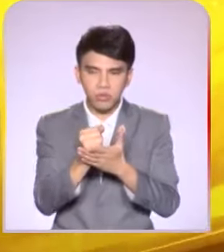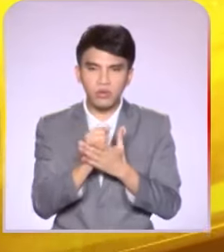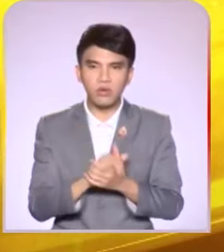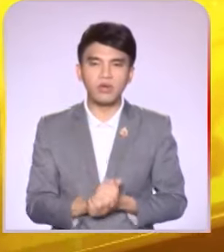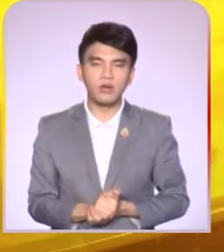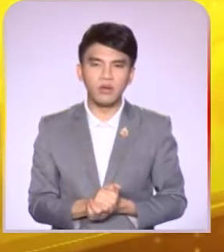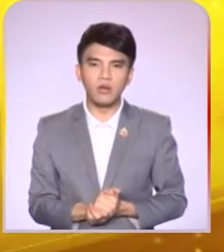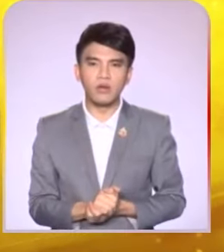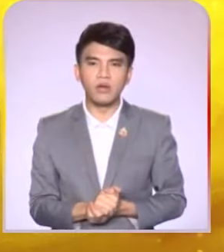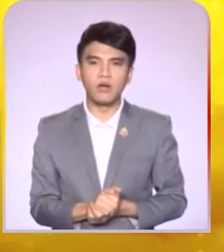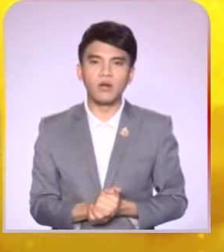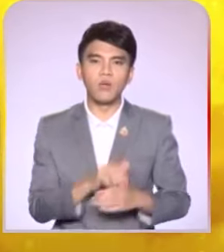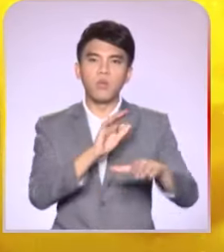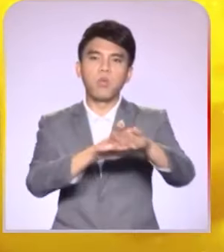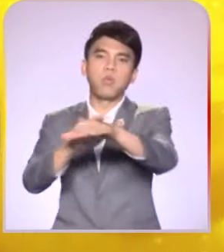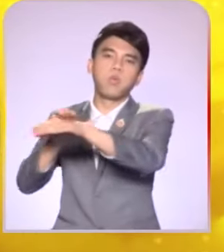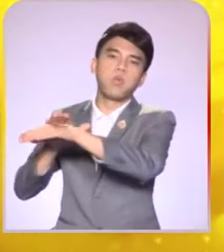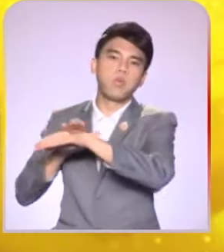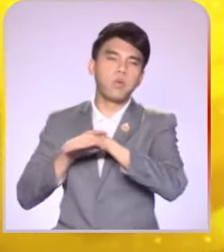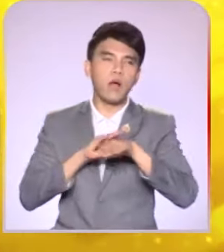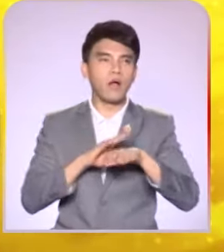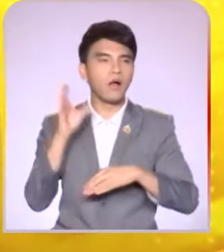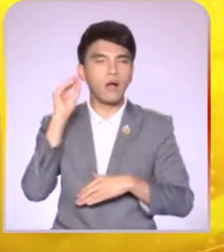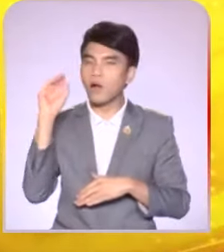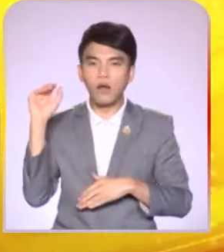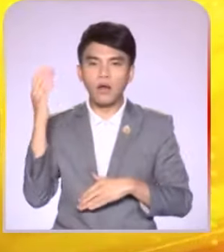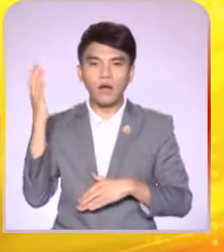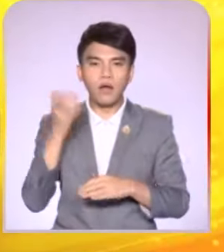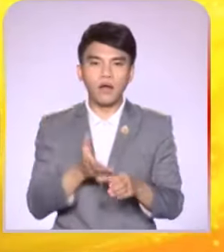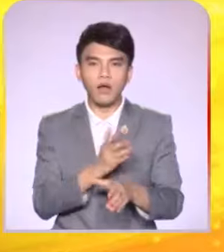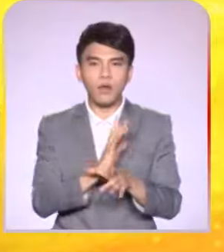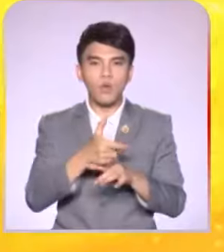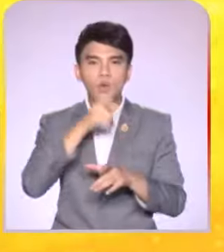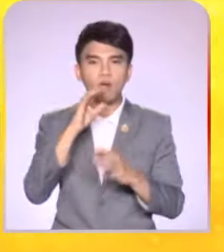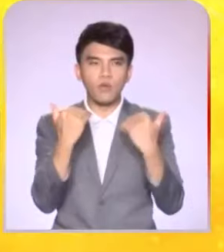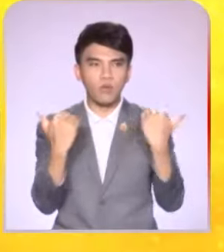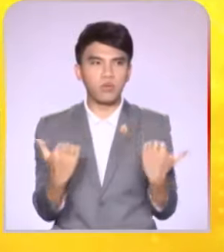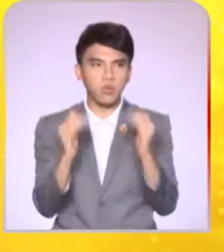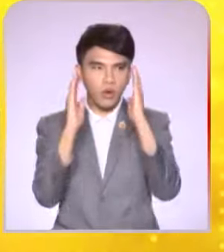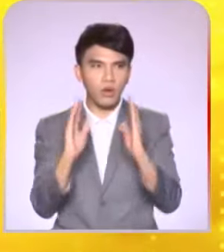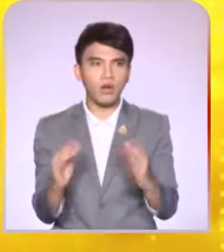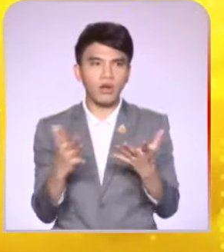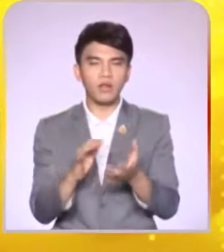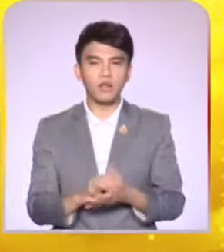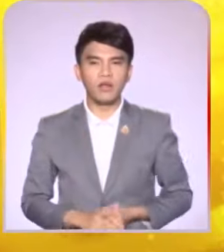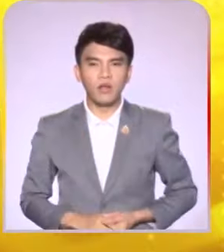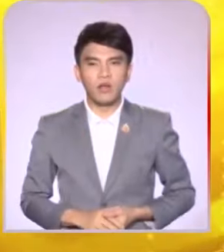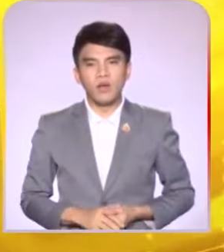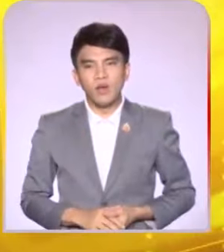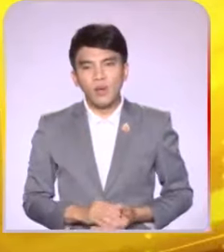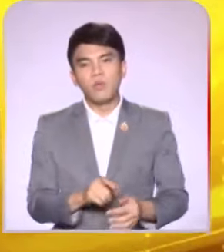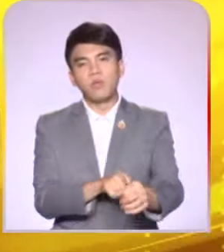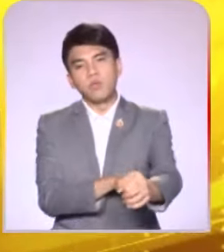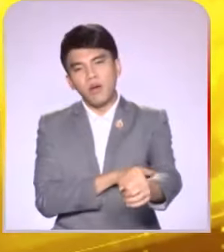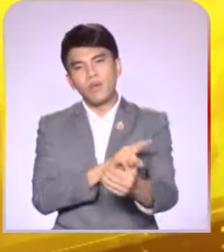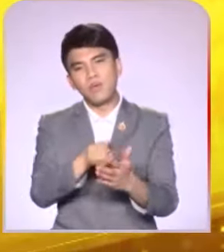อิ๋วช่วยด้วยนะโต้ต้องช่วยป้าด้วยไม่มีใครเลยทุกทีเด็กจะกินเหล้ากันอยู่นี่ไม่มีใครสักคนเลย โอ้โหสู้มาเป็นชั่วโมงเล